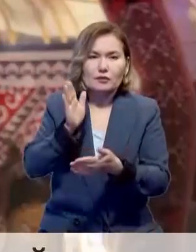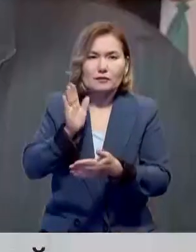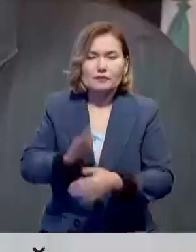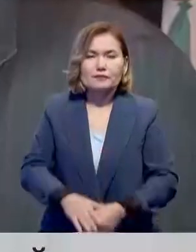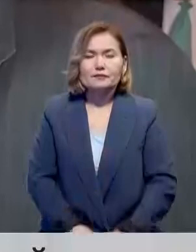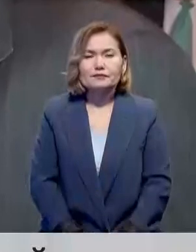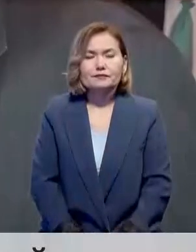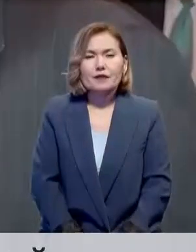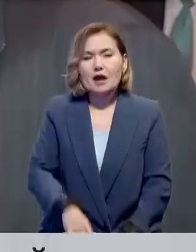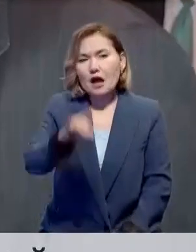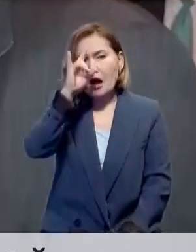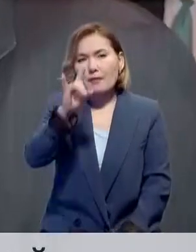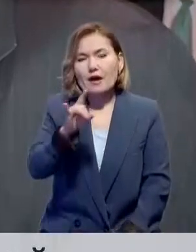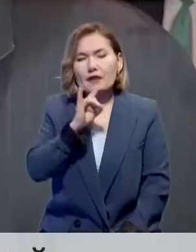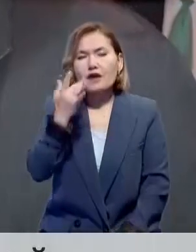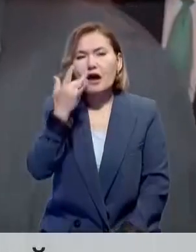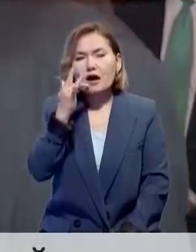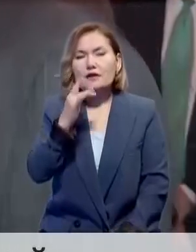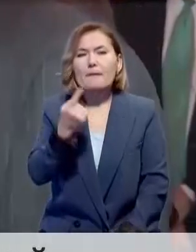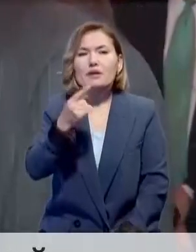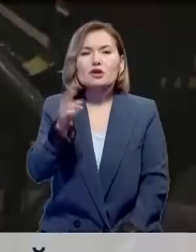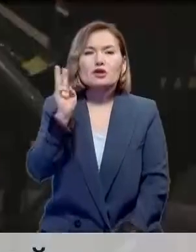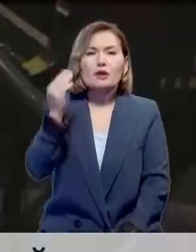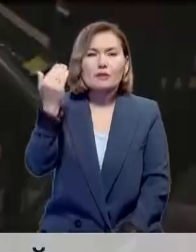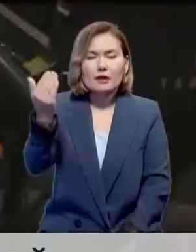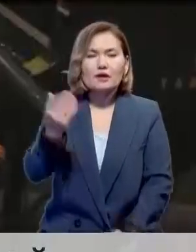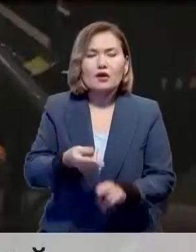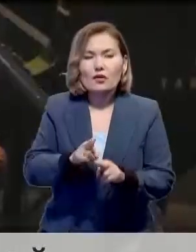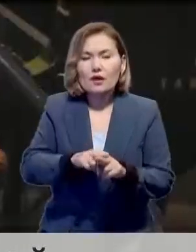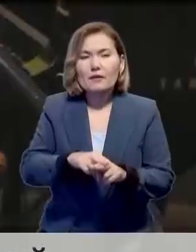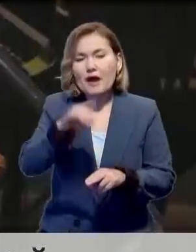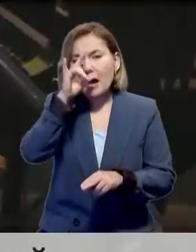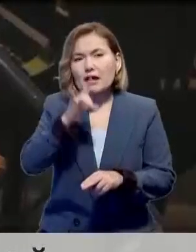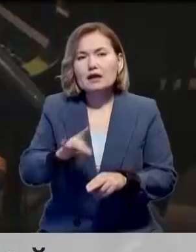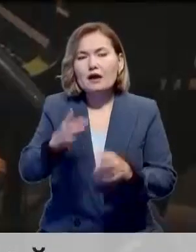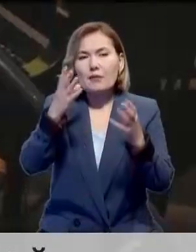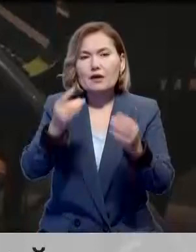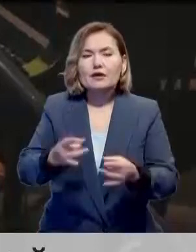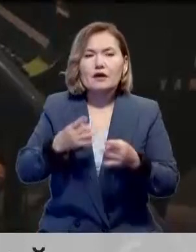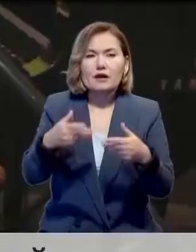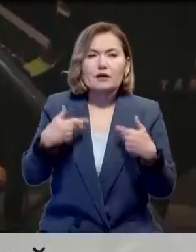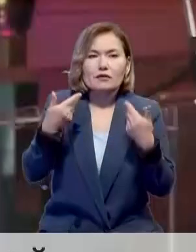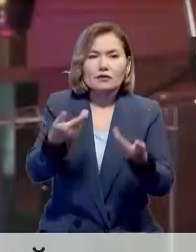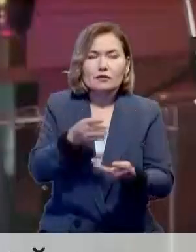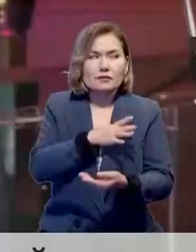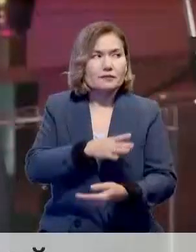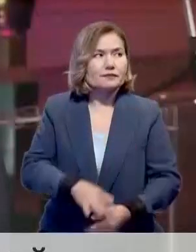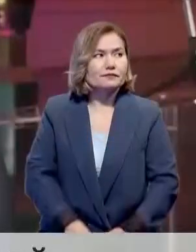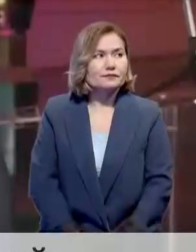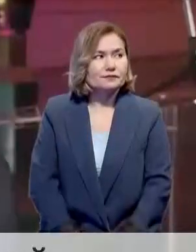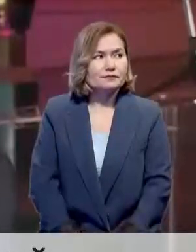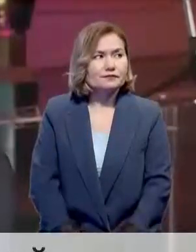отырмыз. Қазақстандағы ақштың бірінші елшісі болған Вильям Кортни де елімізде республика күнімен арнайы құттықтады.